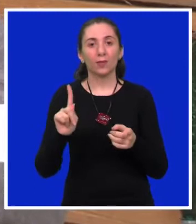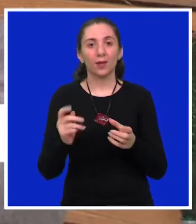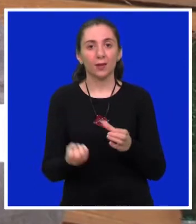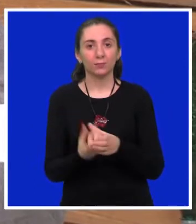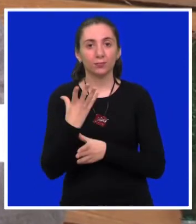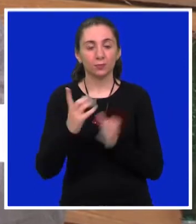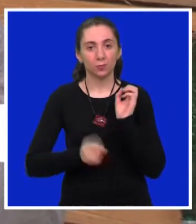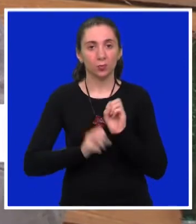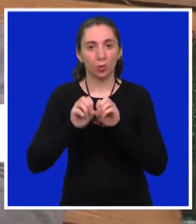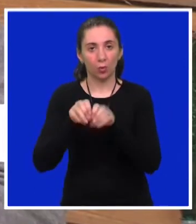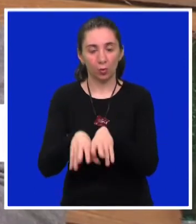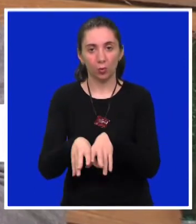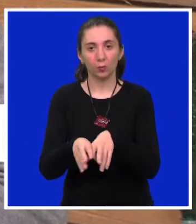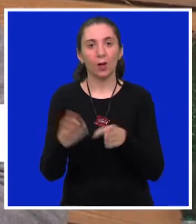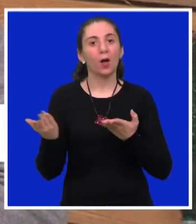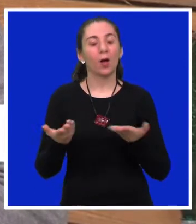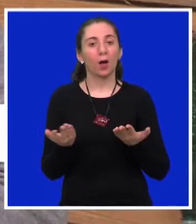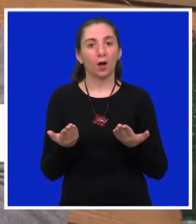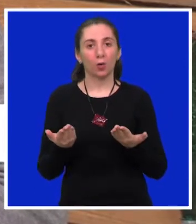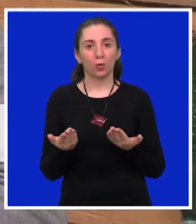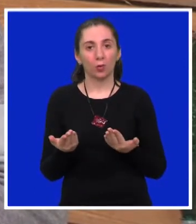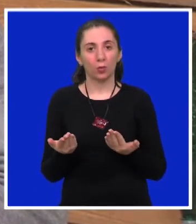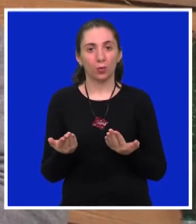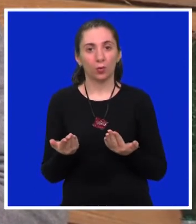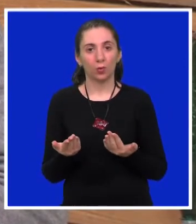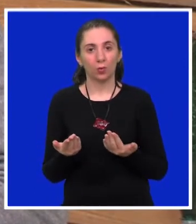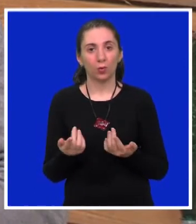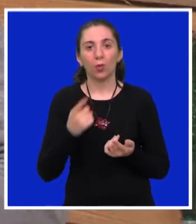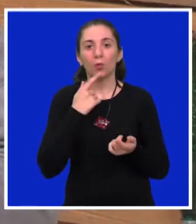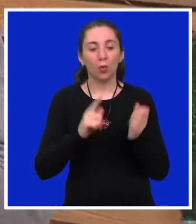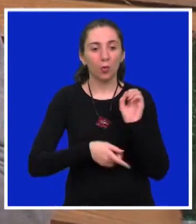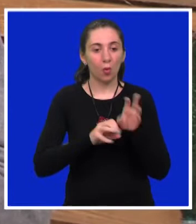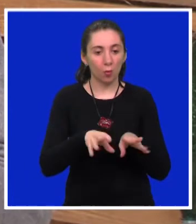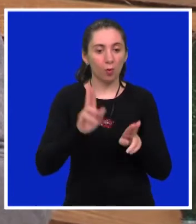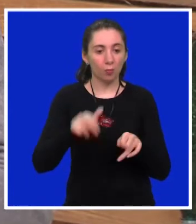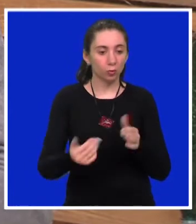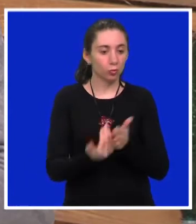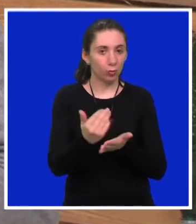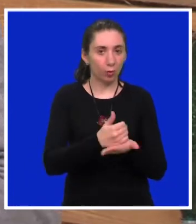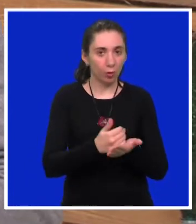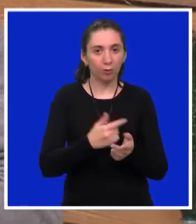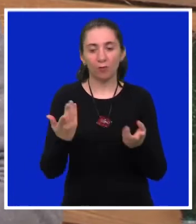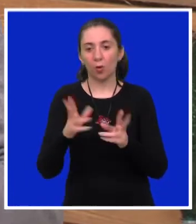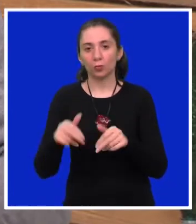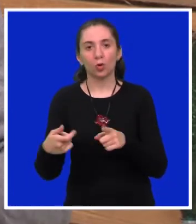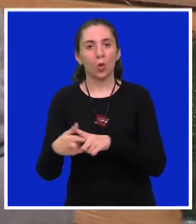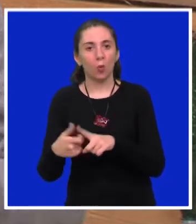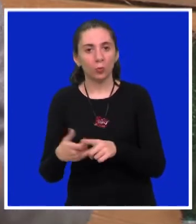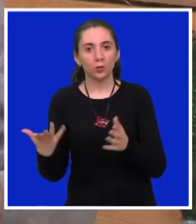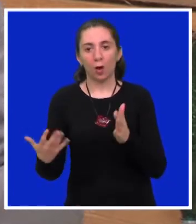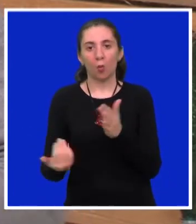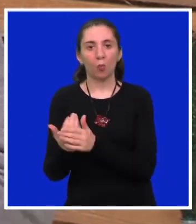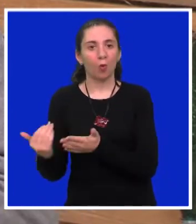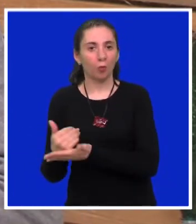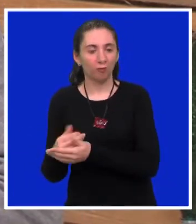ne stvarati otpad, znači koji se otpad može razdvajati, reciklirati, odnosno kompostirati, kako